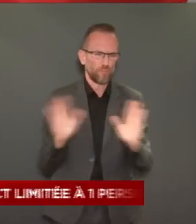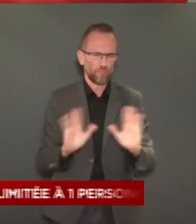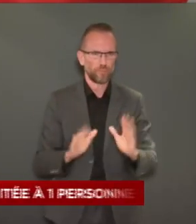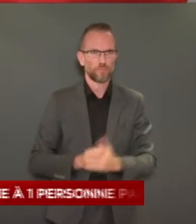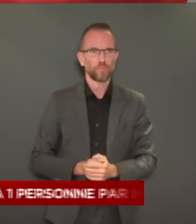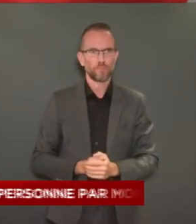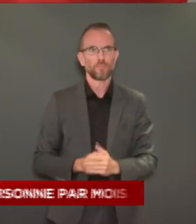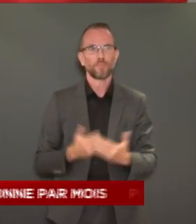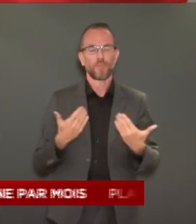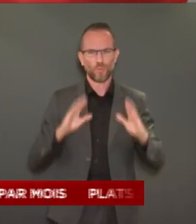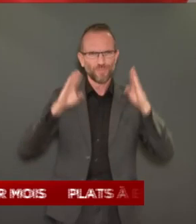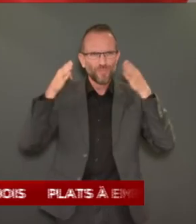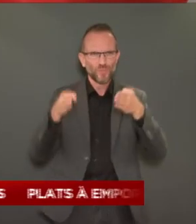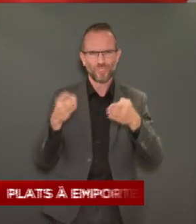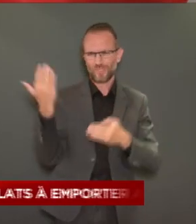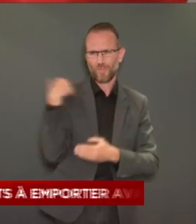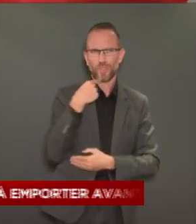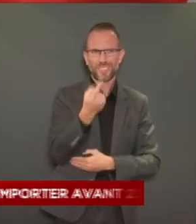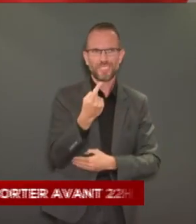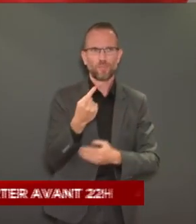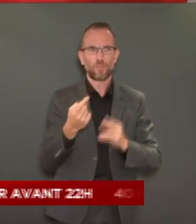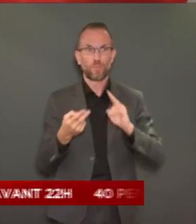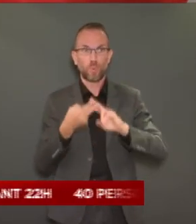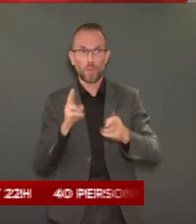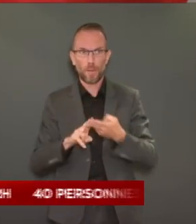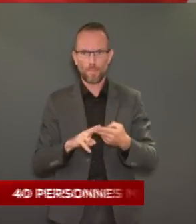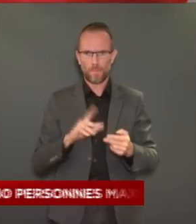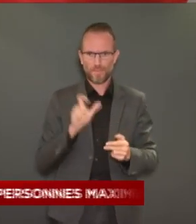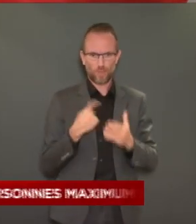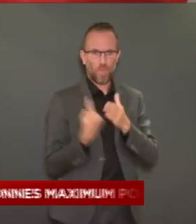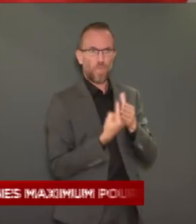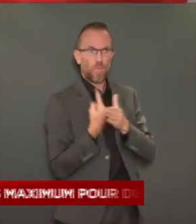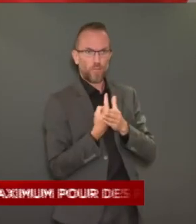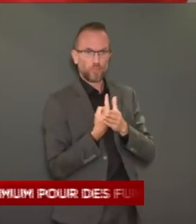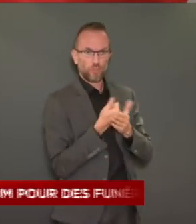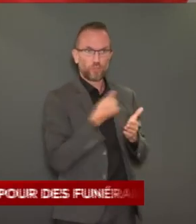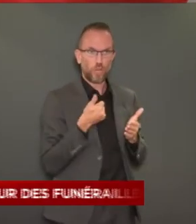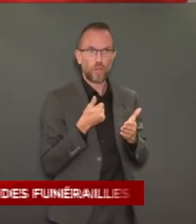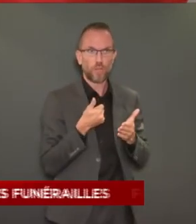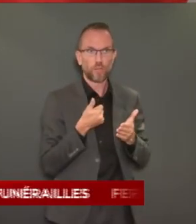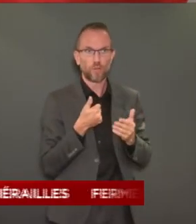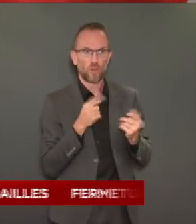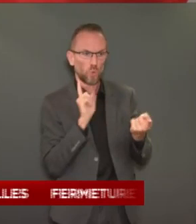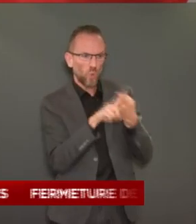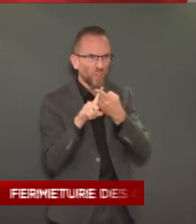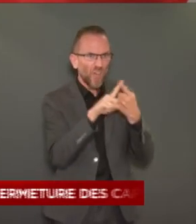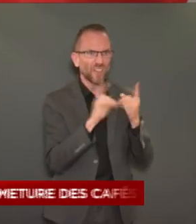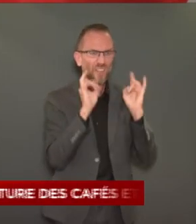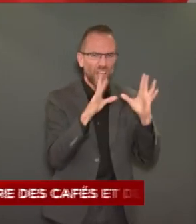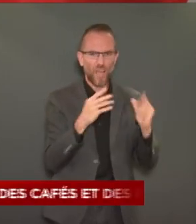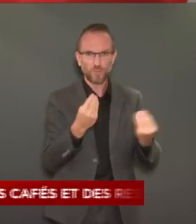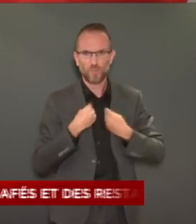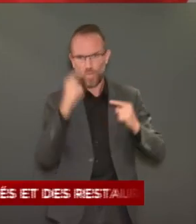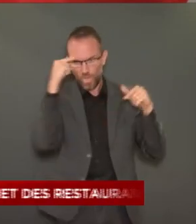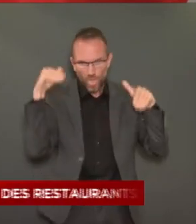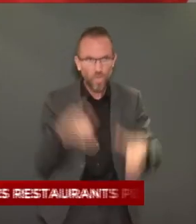de l'isolement des personnes qui sont vulnérables d'un point de vue psychosocial. C'est une réalité, même s'il n'y